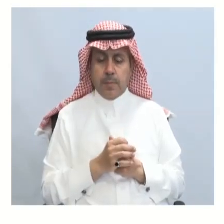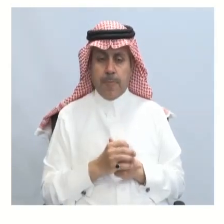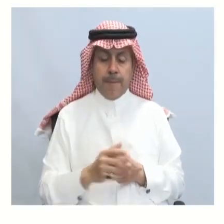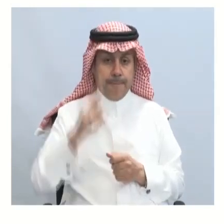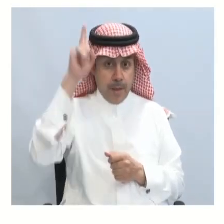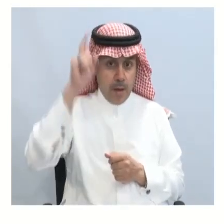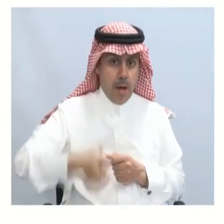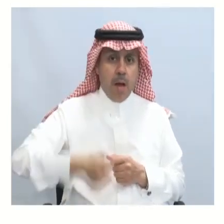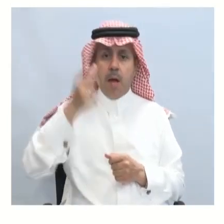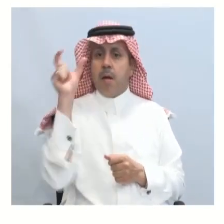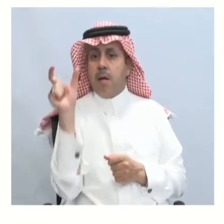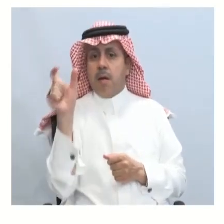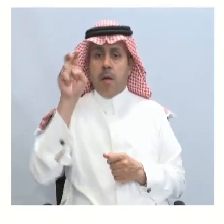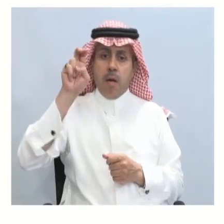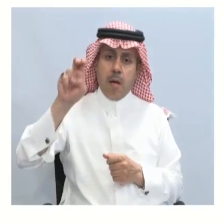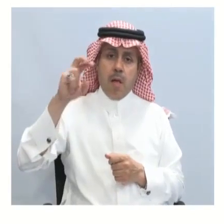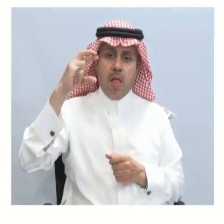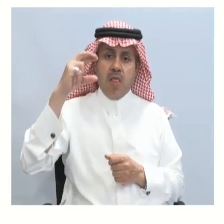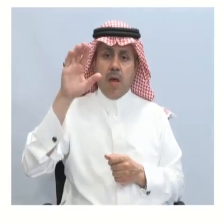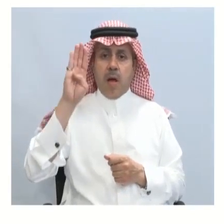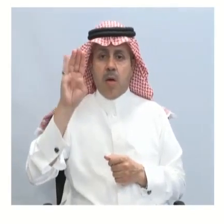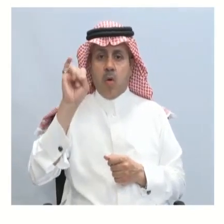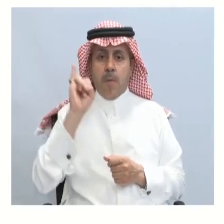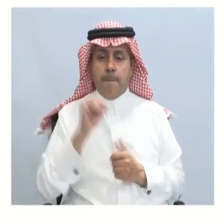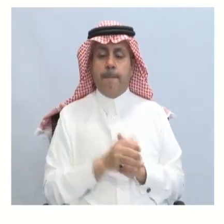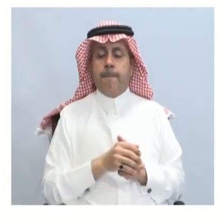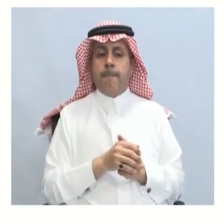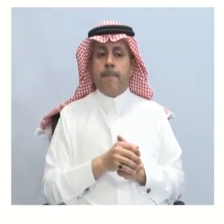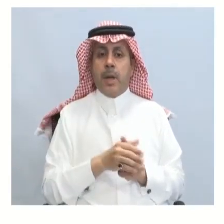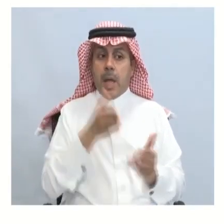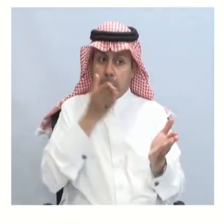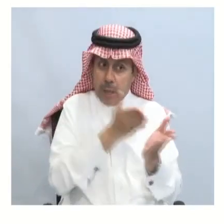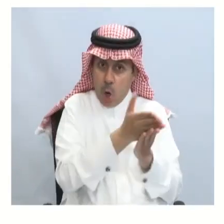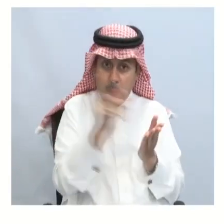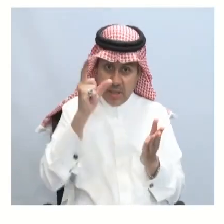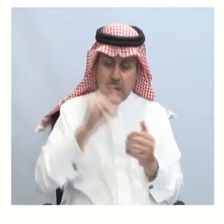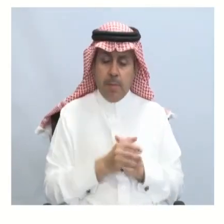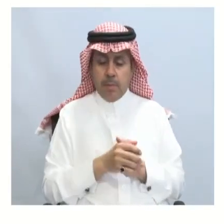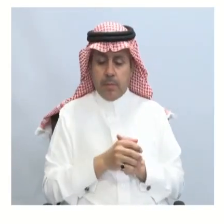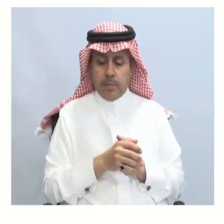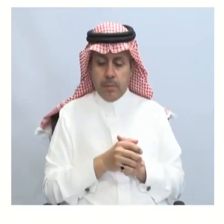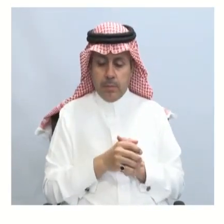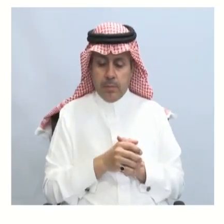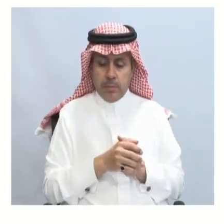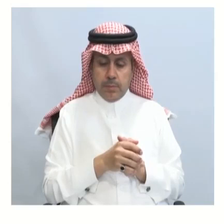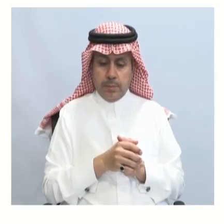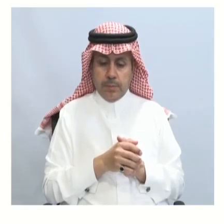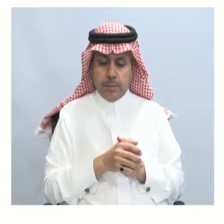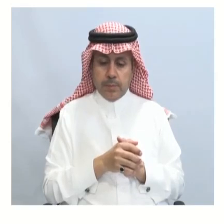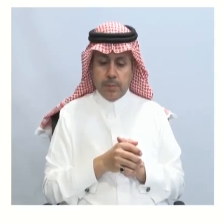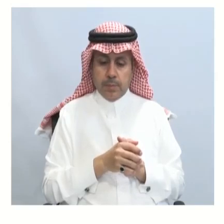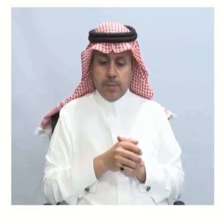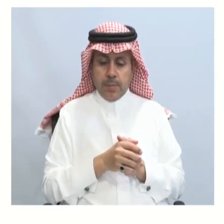منها ما معنى ذلك اي هداكم للاسلام فنجوت فنجوت من النار الان سندخل